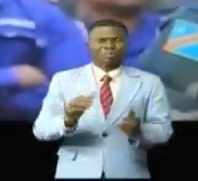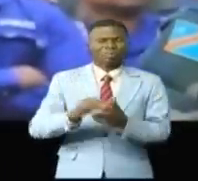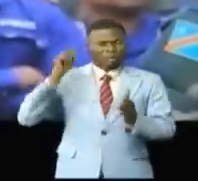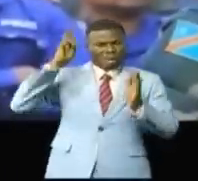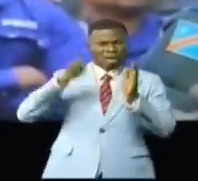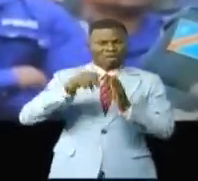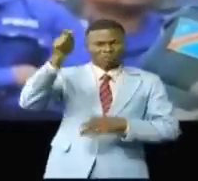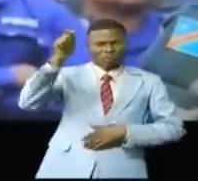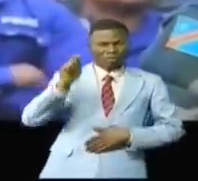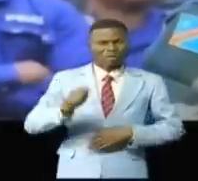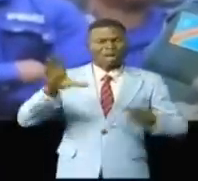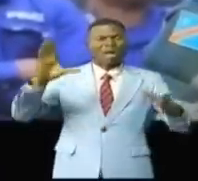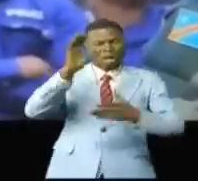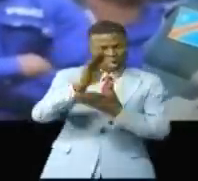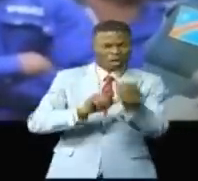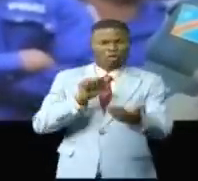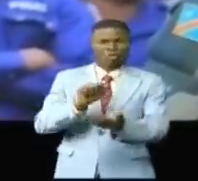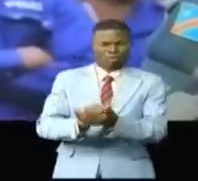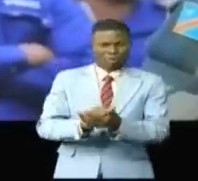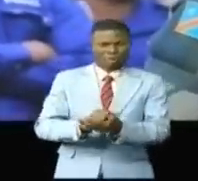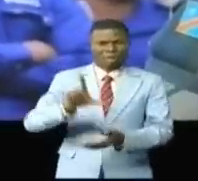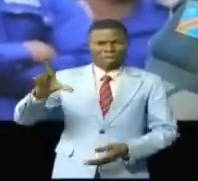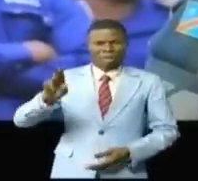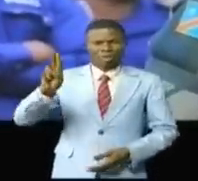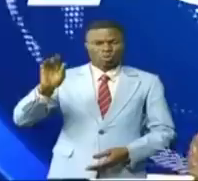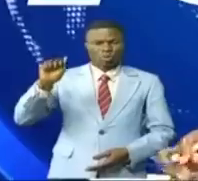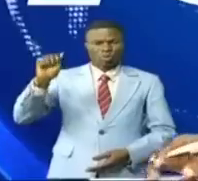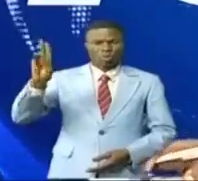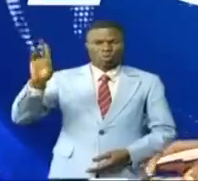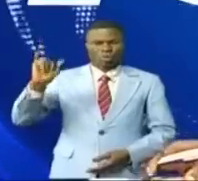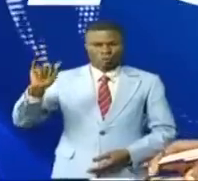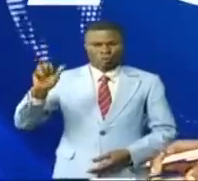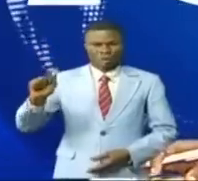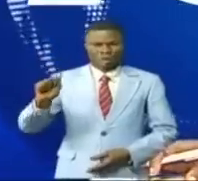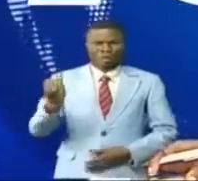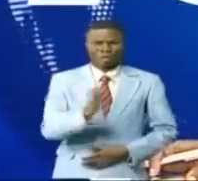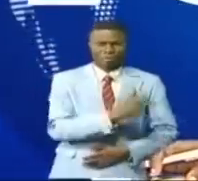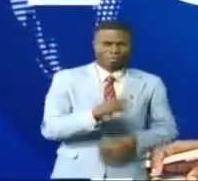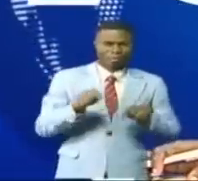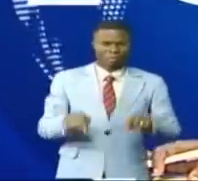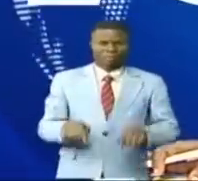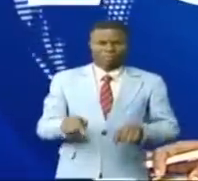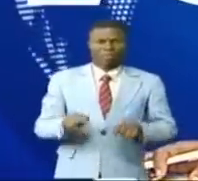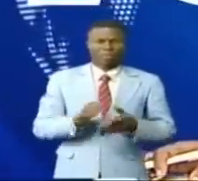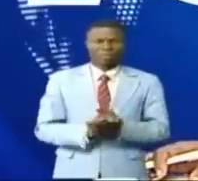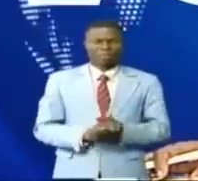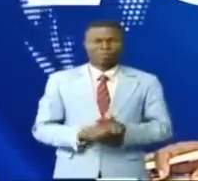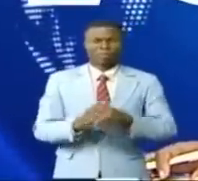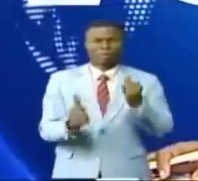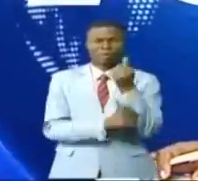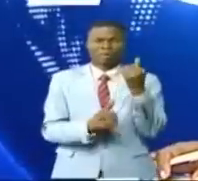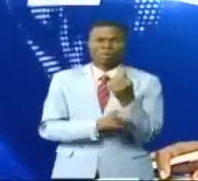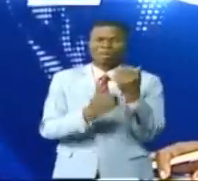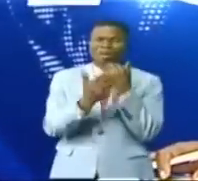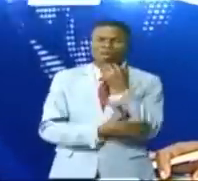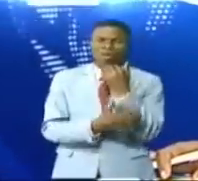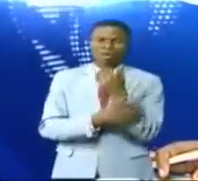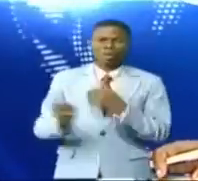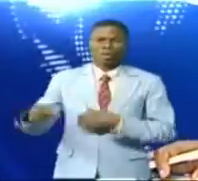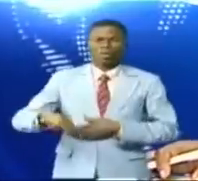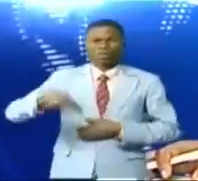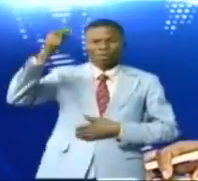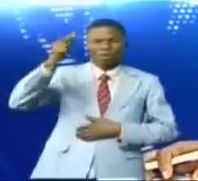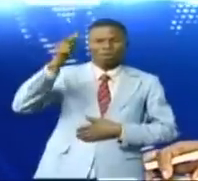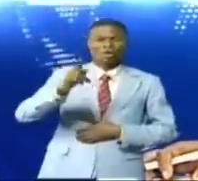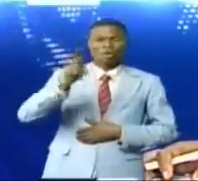gouverneur militaire, le lieutenant-général Luboyanka Shamadjoni. Pendant ces temps, les personnes vulnérables de la province du Nord